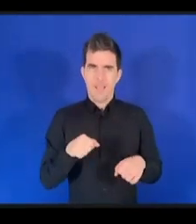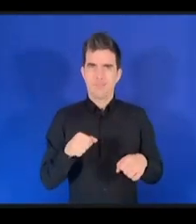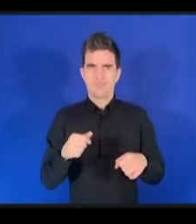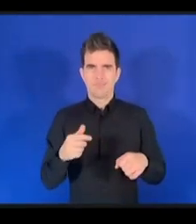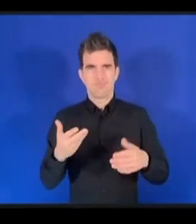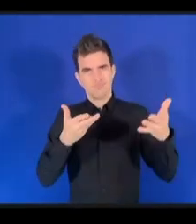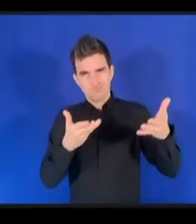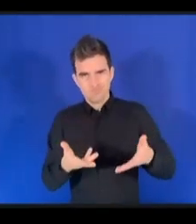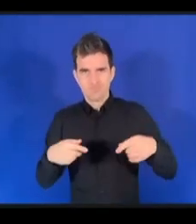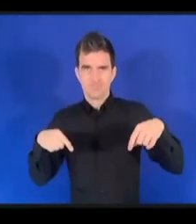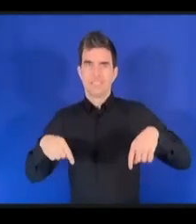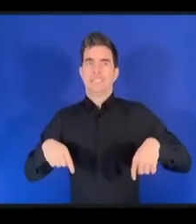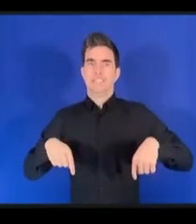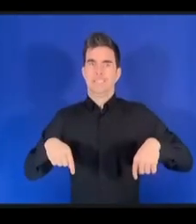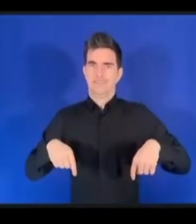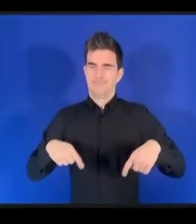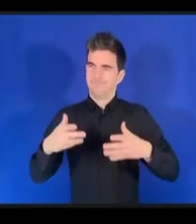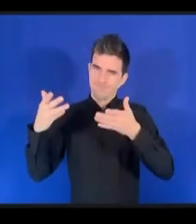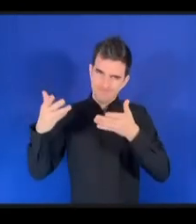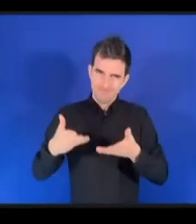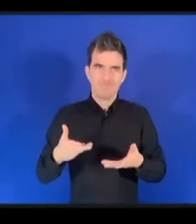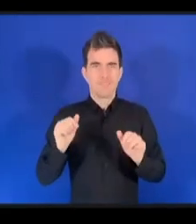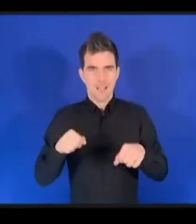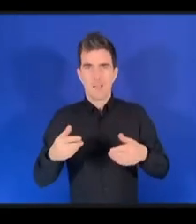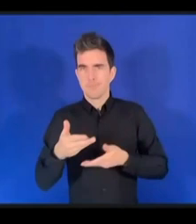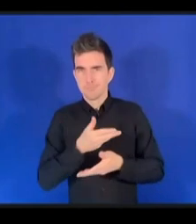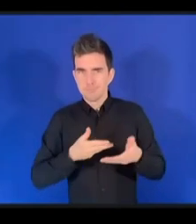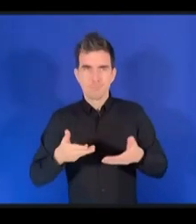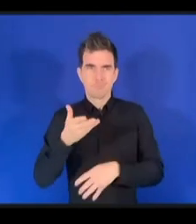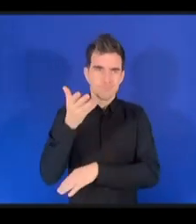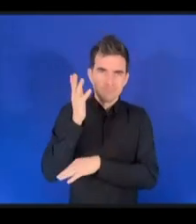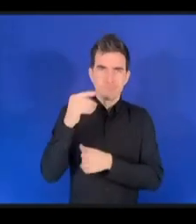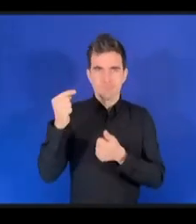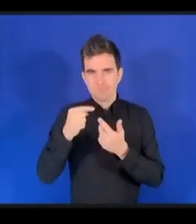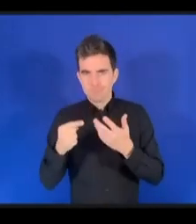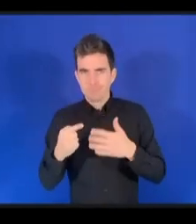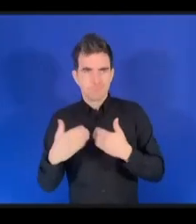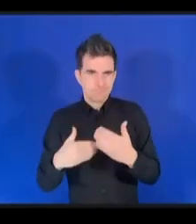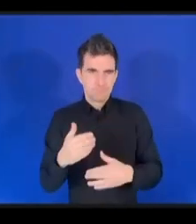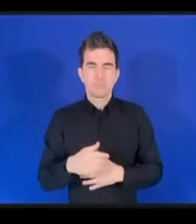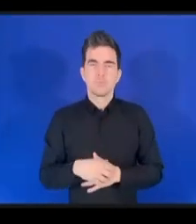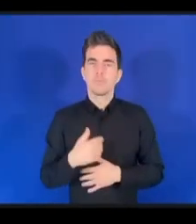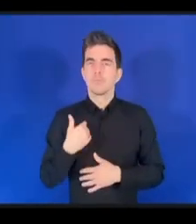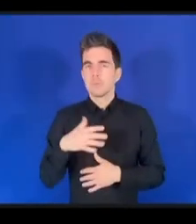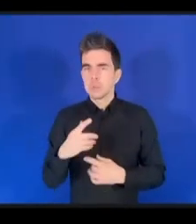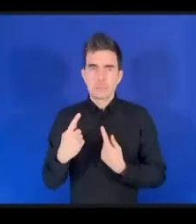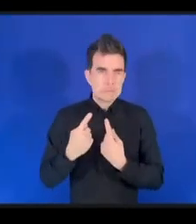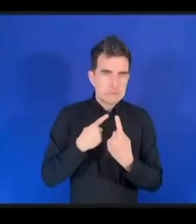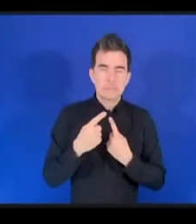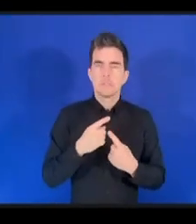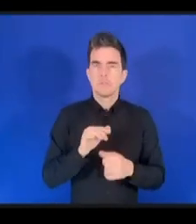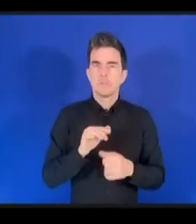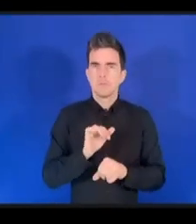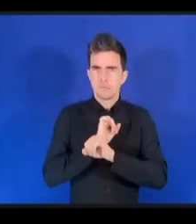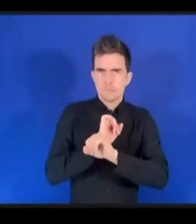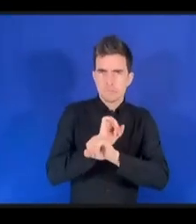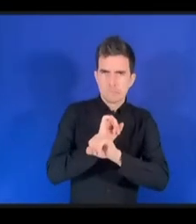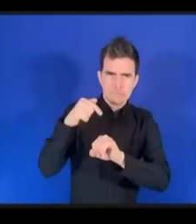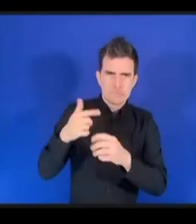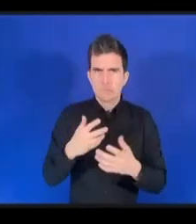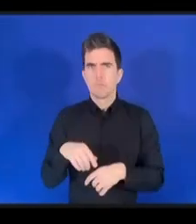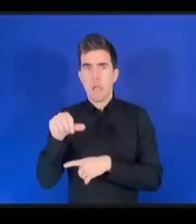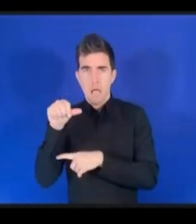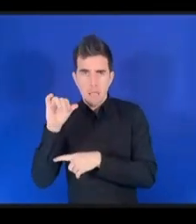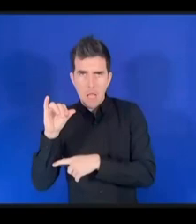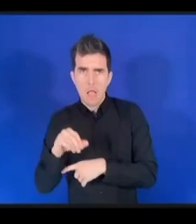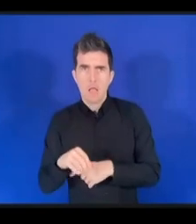。これを契機に、自由で開かれたインターネットの発展、さらに